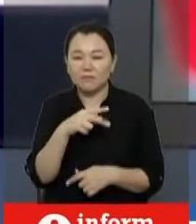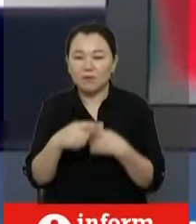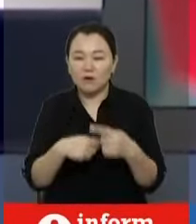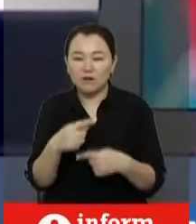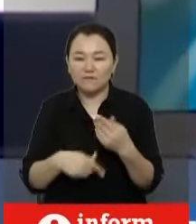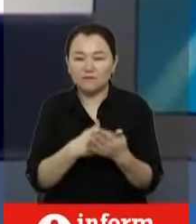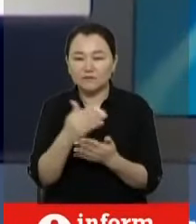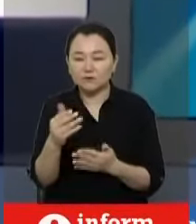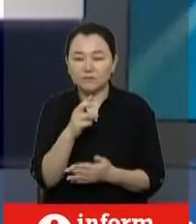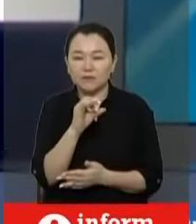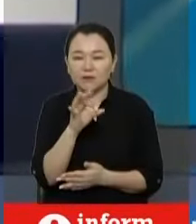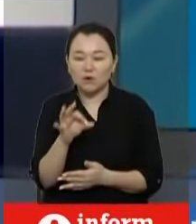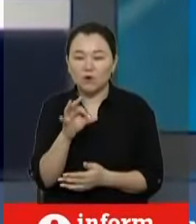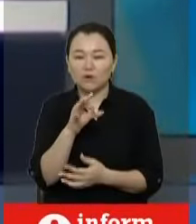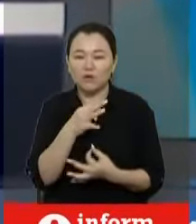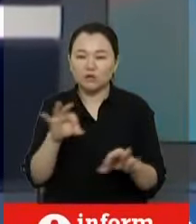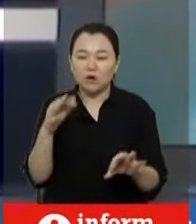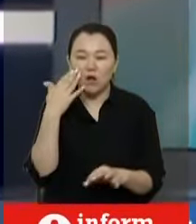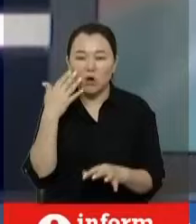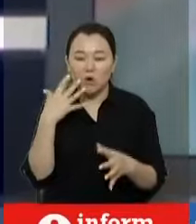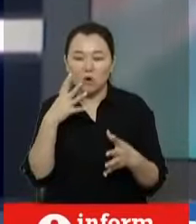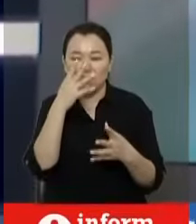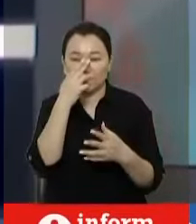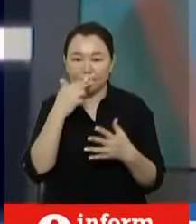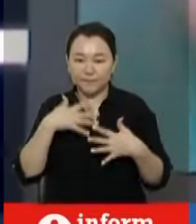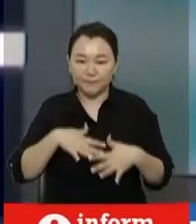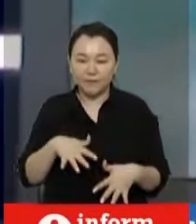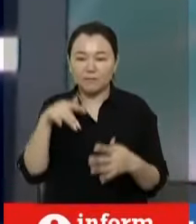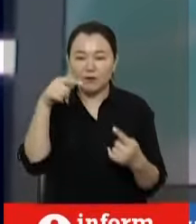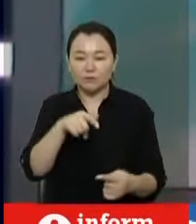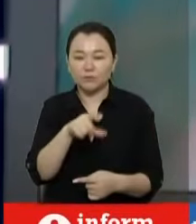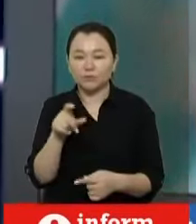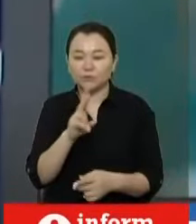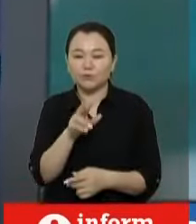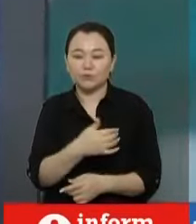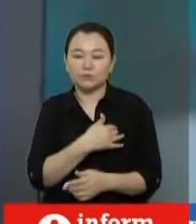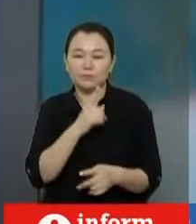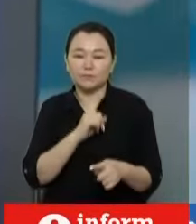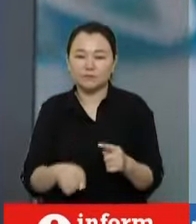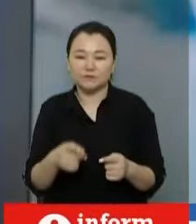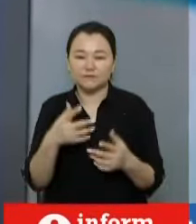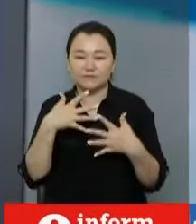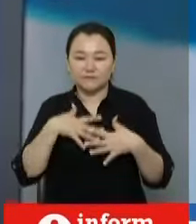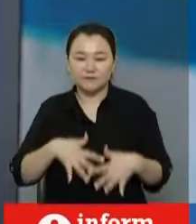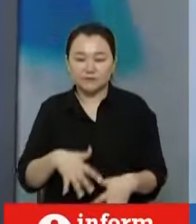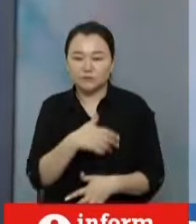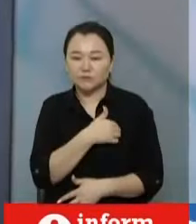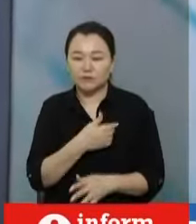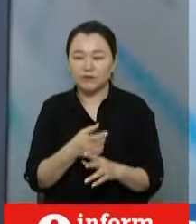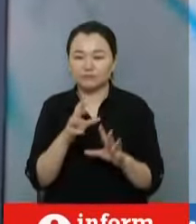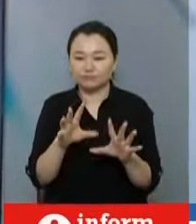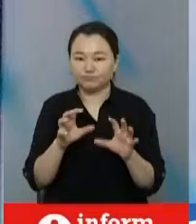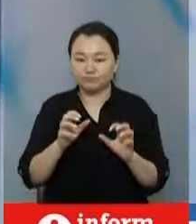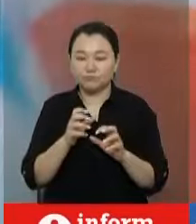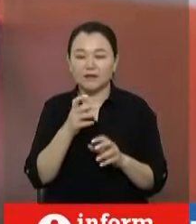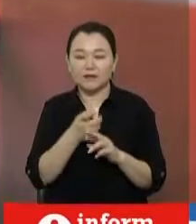высокую биодоступность, то есть легко усваивается и подходит тем пациентам, кто хочет более быструю всасываемость. Инновационный метод